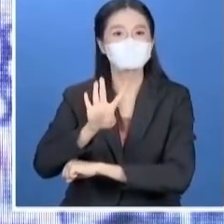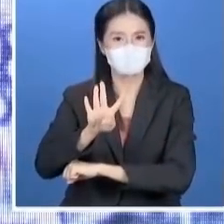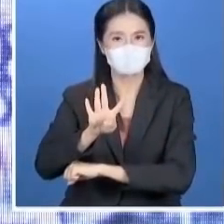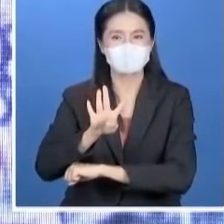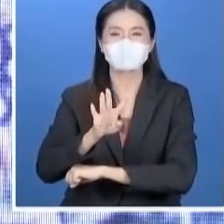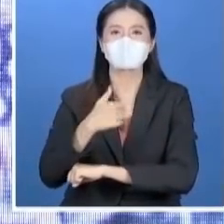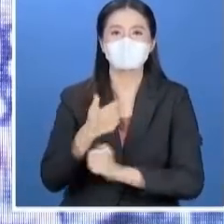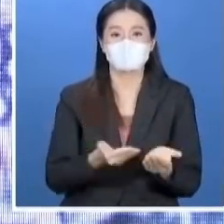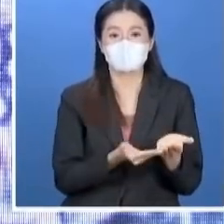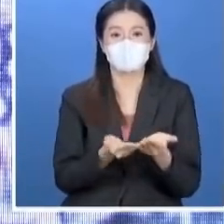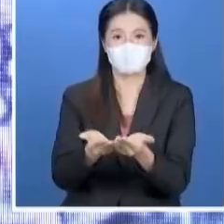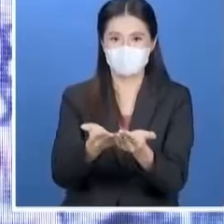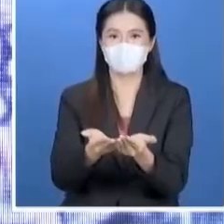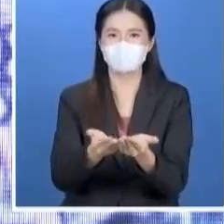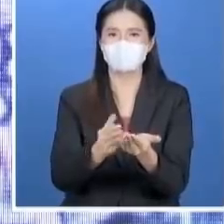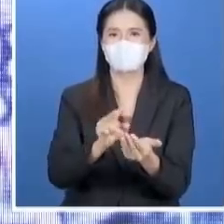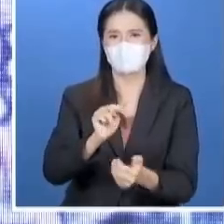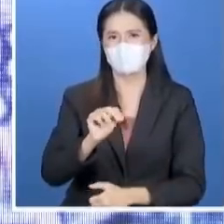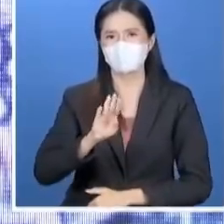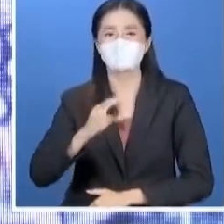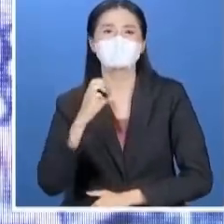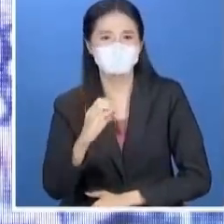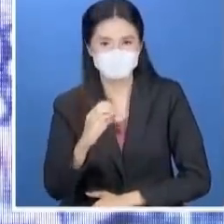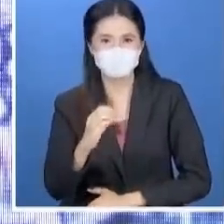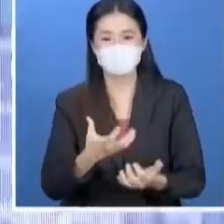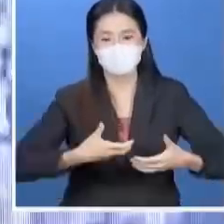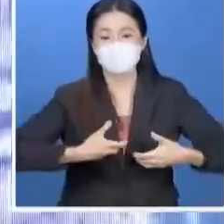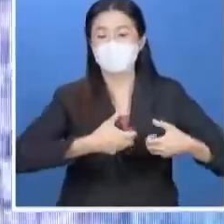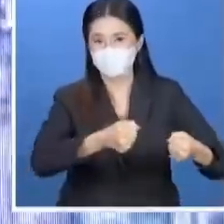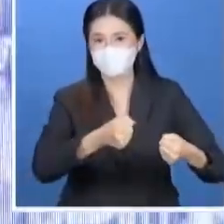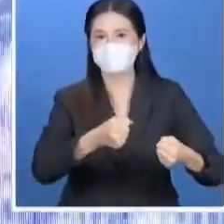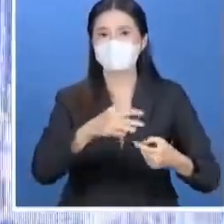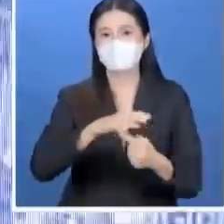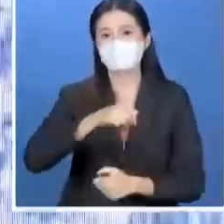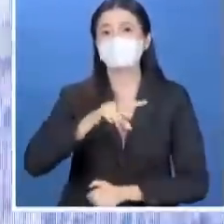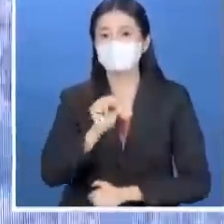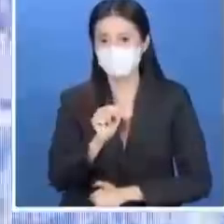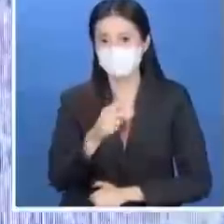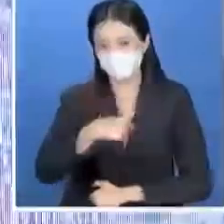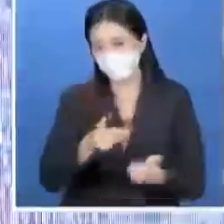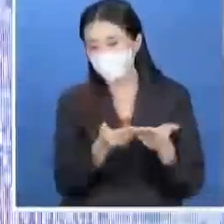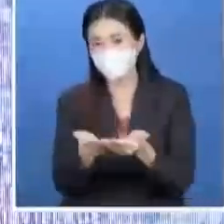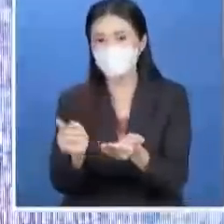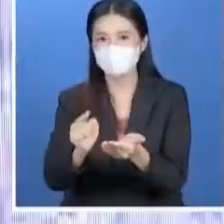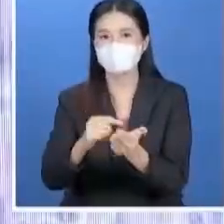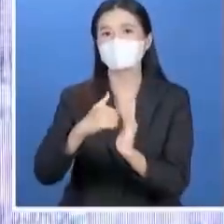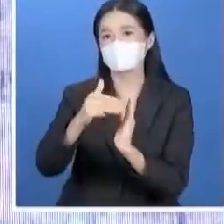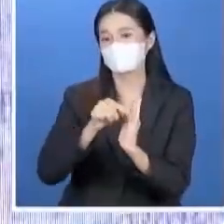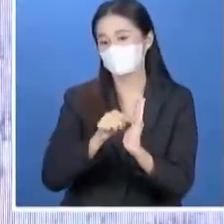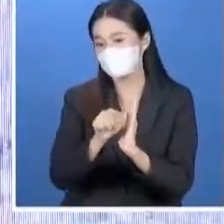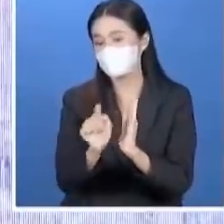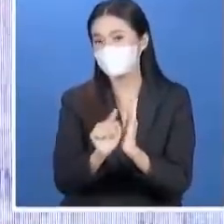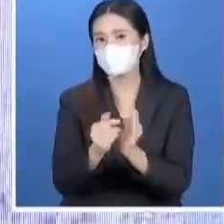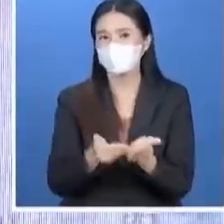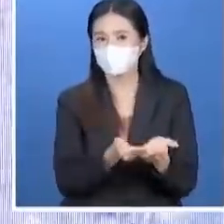17:24 เรือได้กลับมาถึงอู่เรือ NBC และรับแซนดี้ขึ้นเรือจากนั้นก็ออกจากอู่เรือมุ่งหน้าไปทางทิศเหนือระหว่